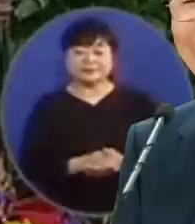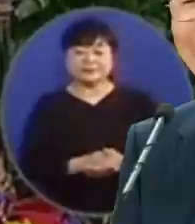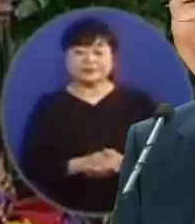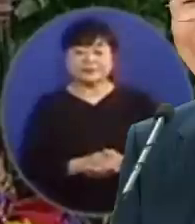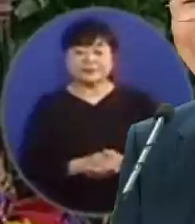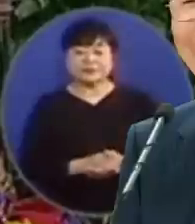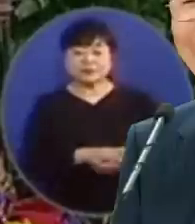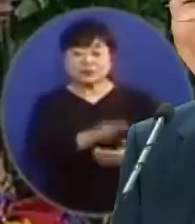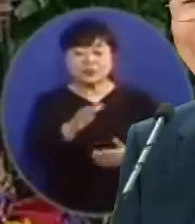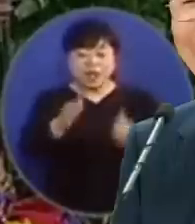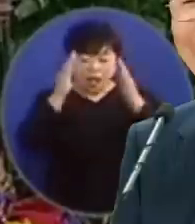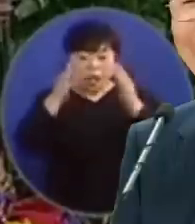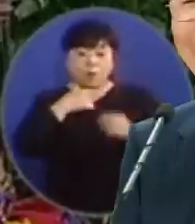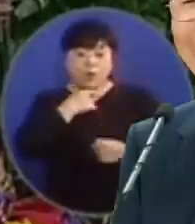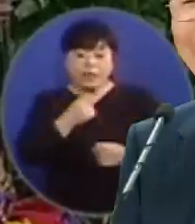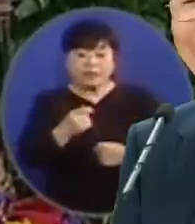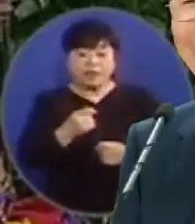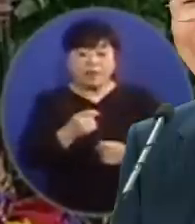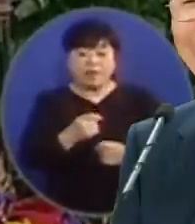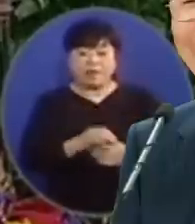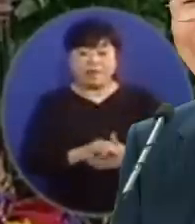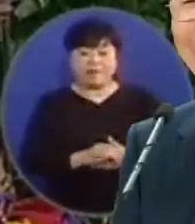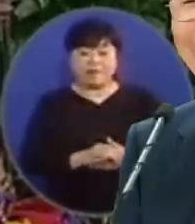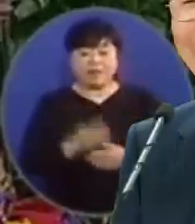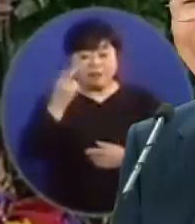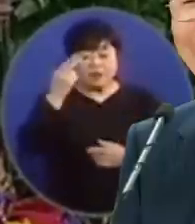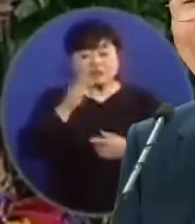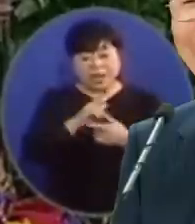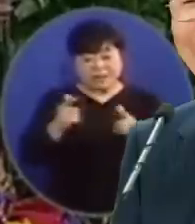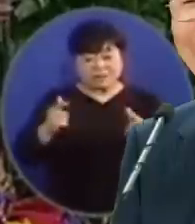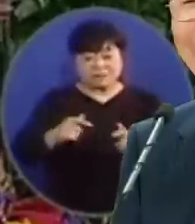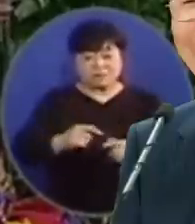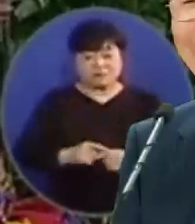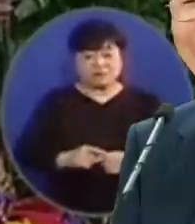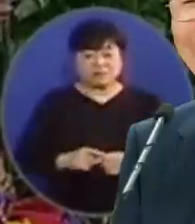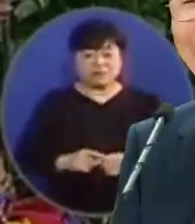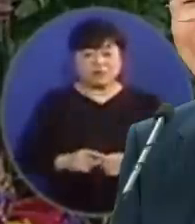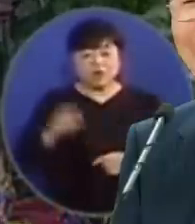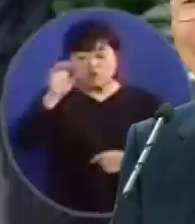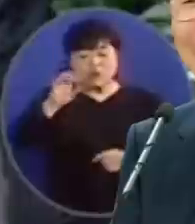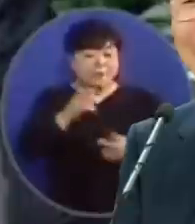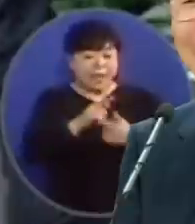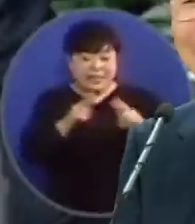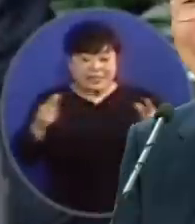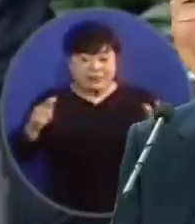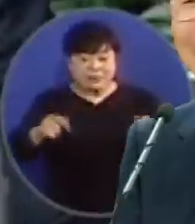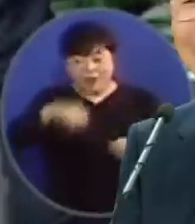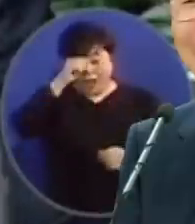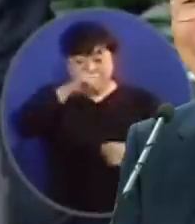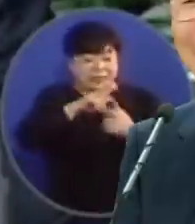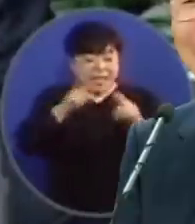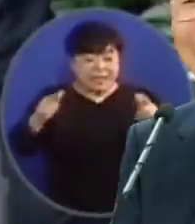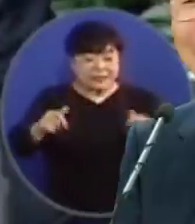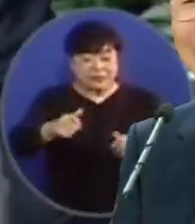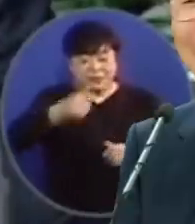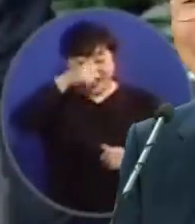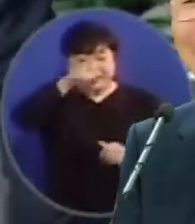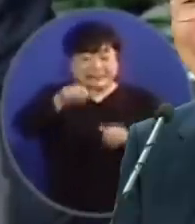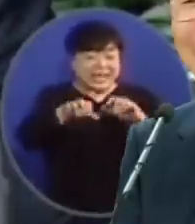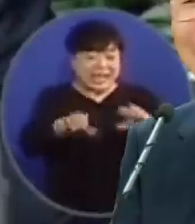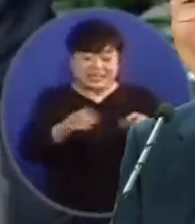바라는 곳은 이제 미국도 아니고 구라파도 아니고 아프리카도 아니고 아시아도